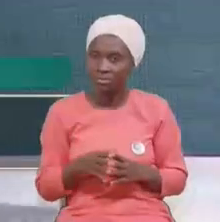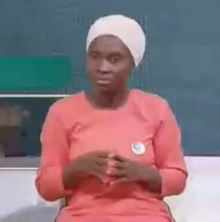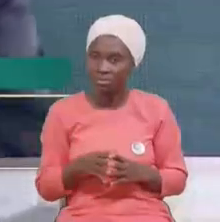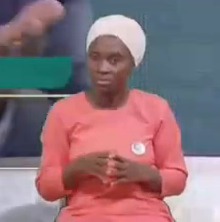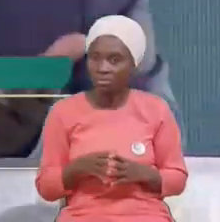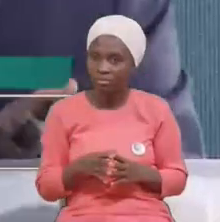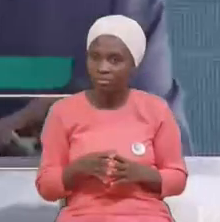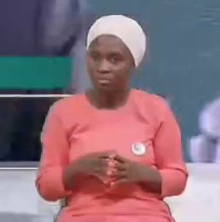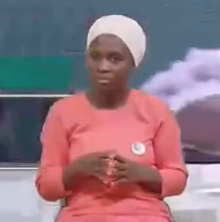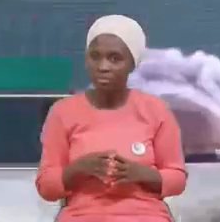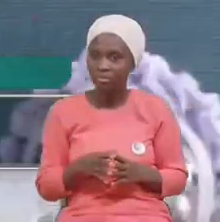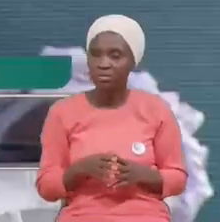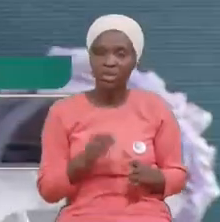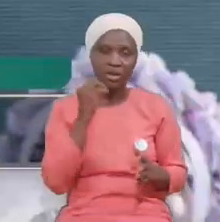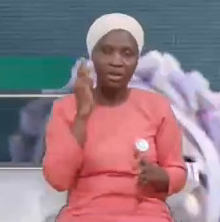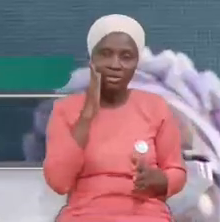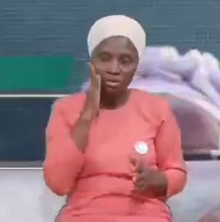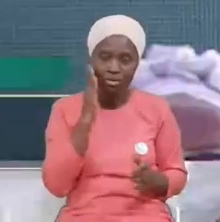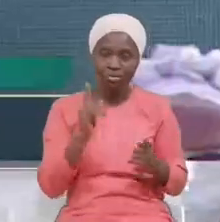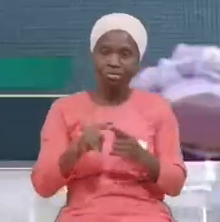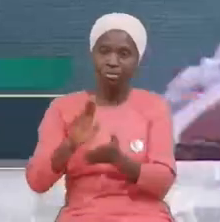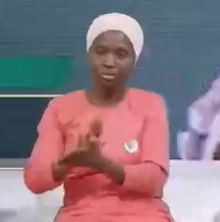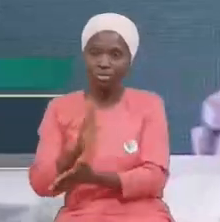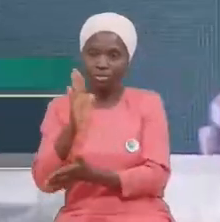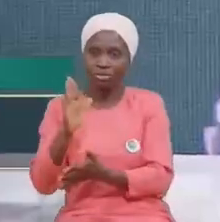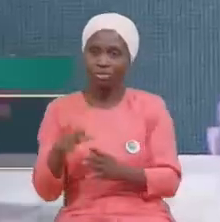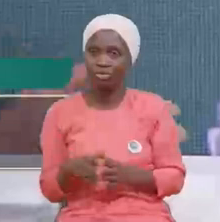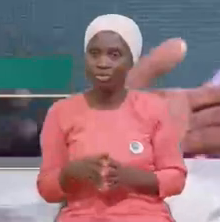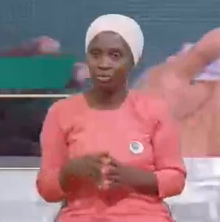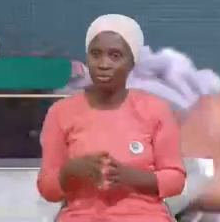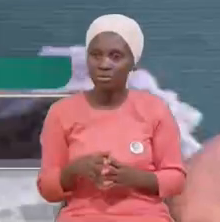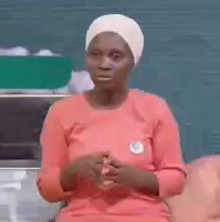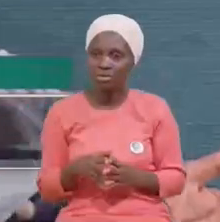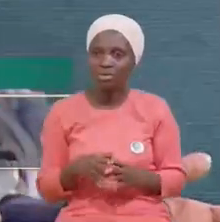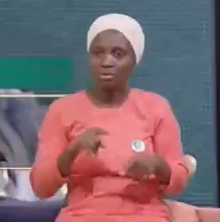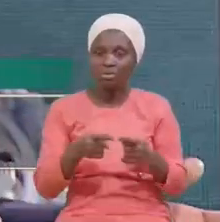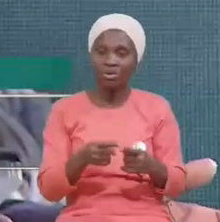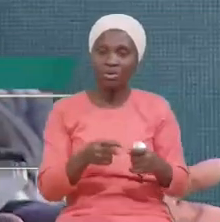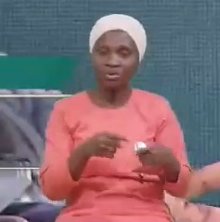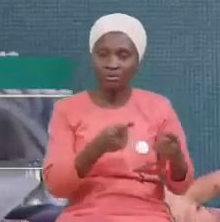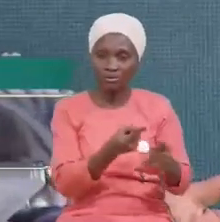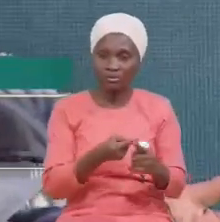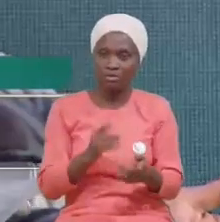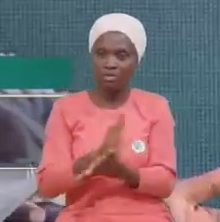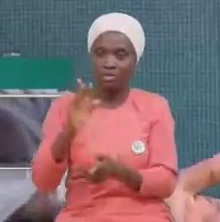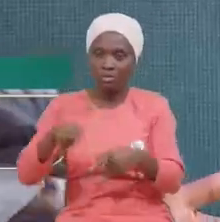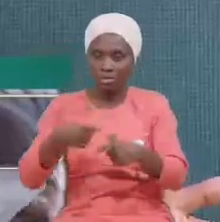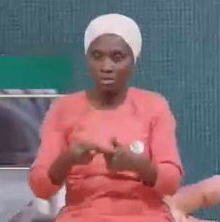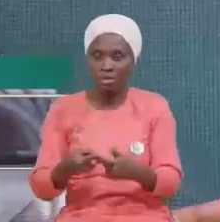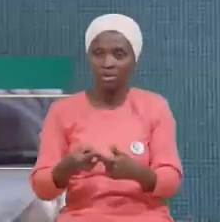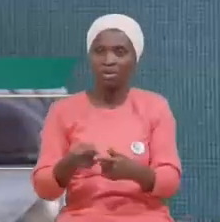Ce qui commence à la maison va à l'école. Ce qui quitte l'école va dans